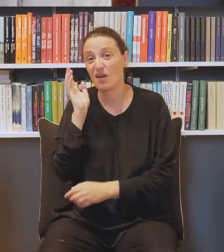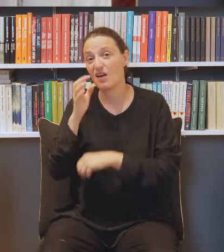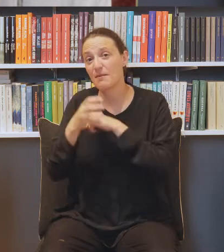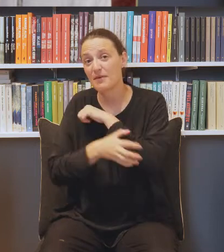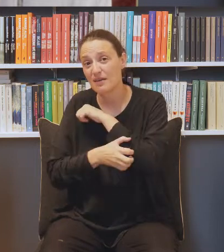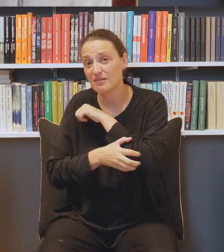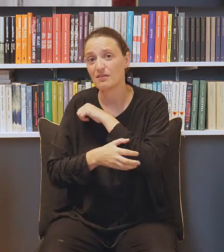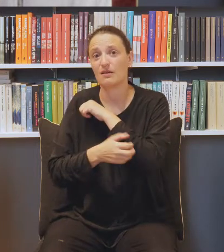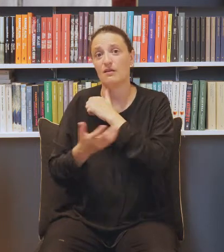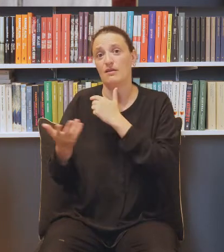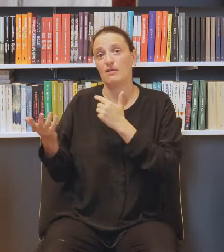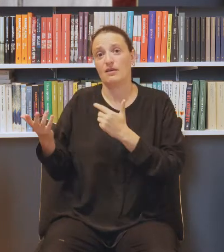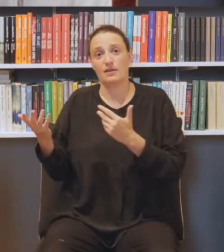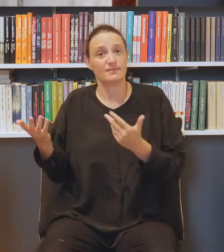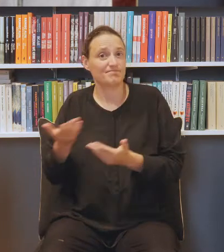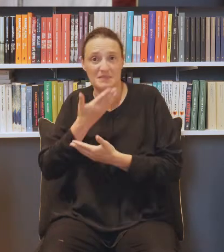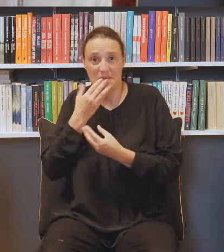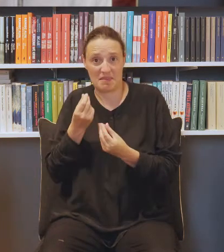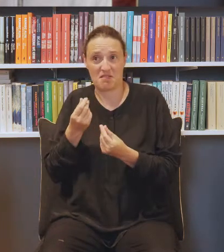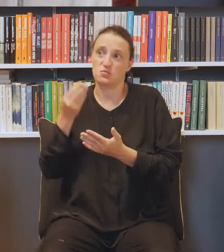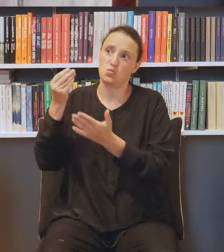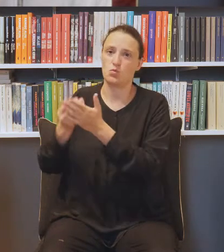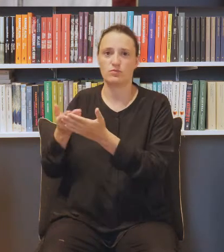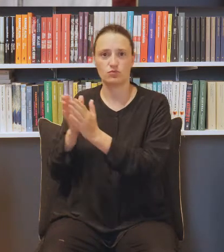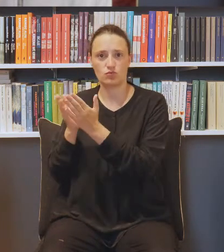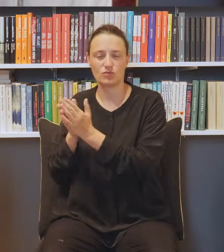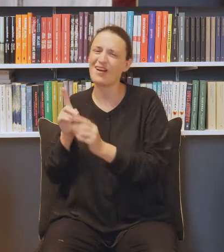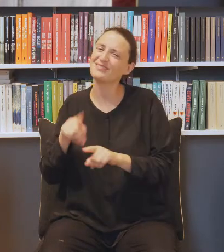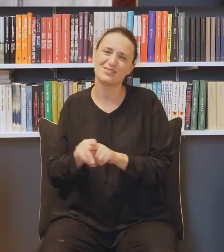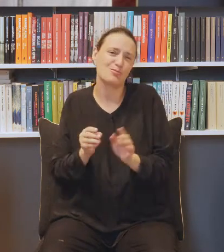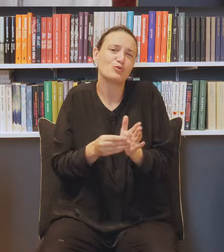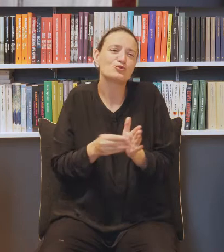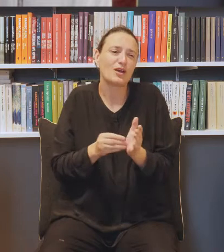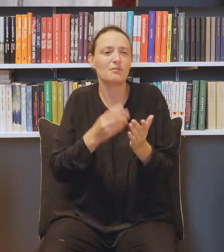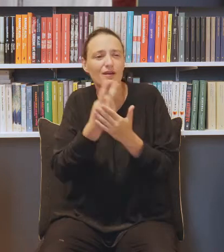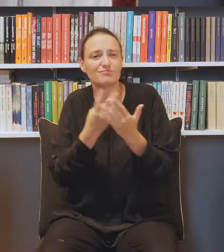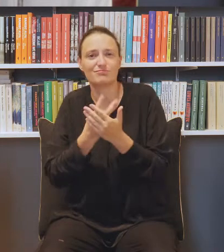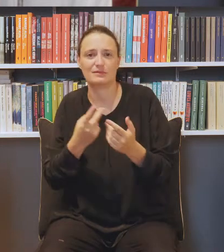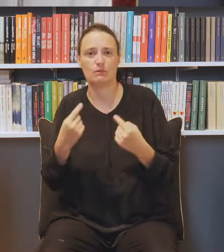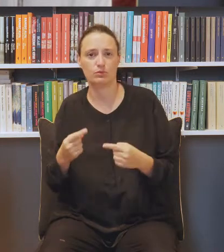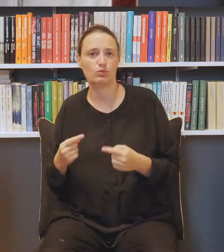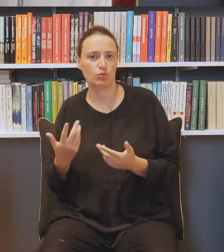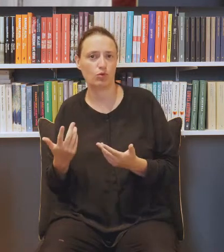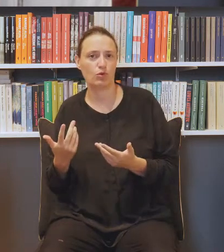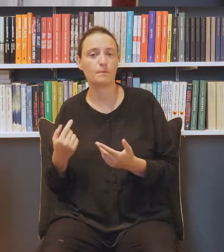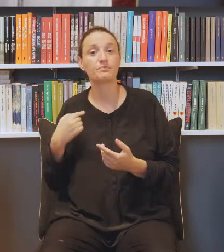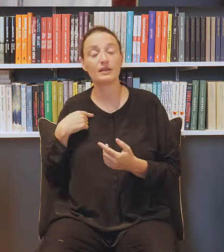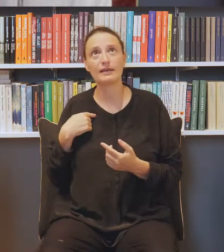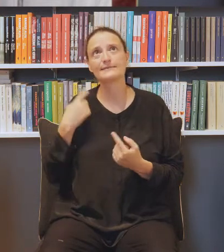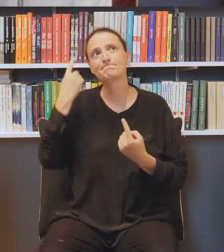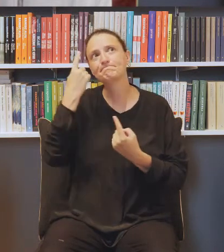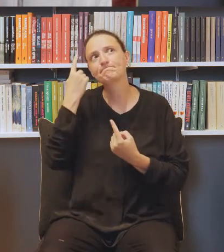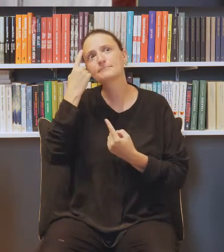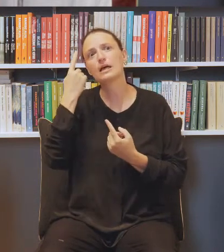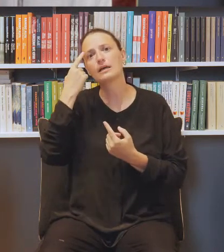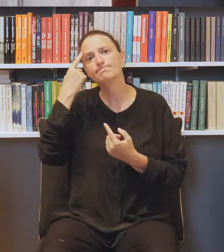biednego, w którym nie było pieniędzy na książki, ale też nie było takiej potrzeby czytania książek. Myślę, że potrzeba,